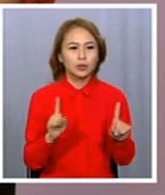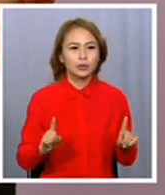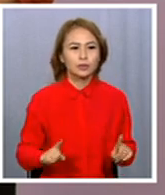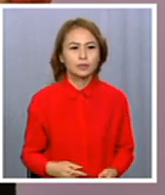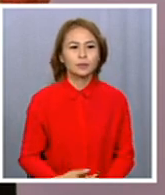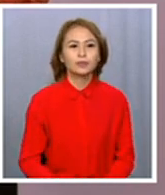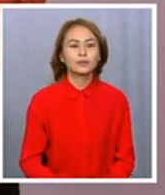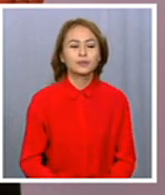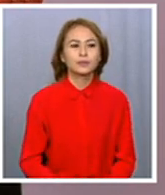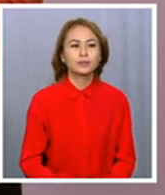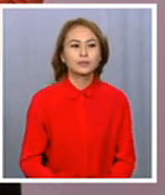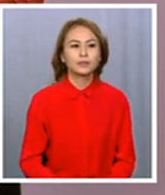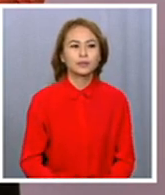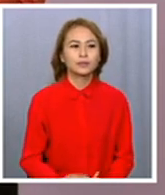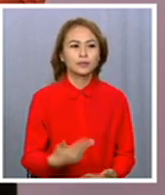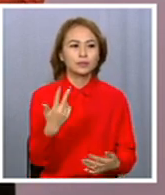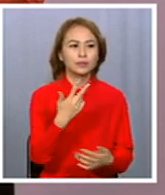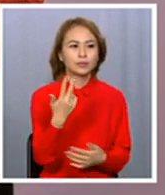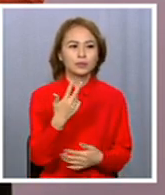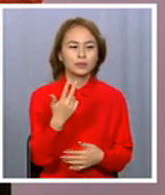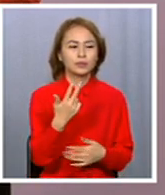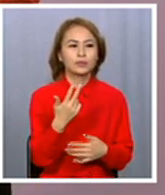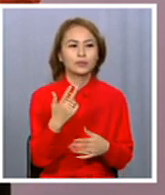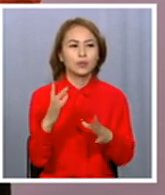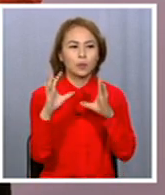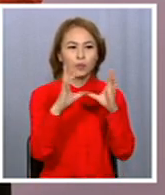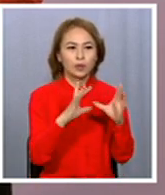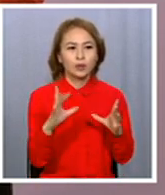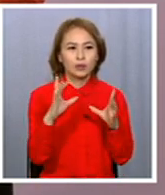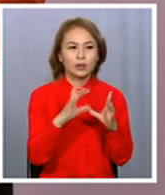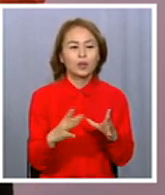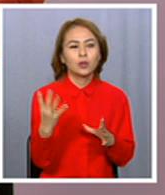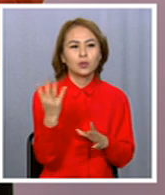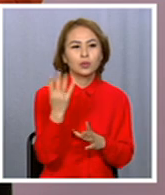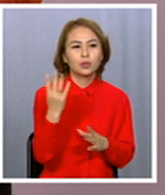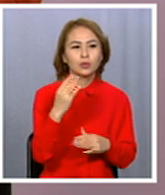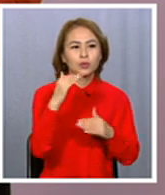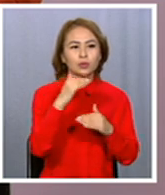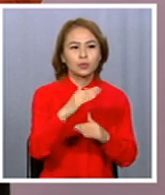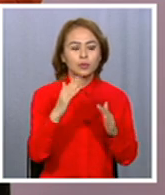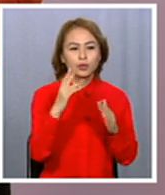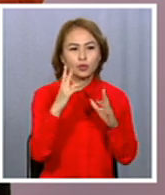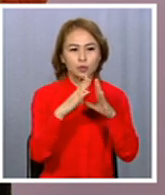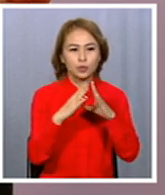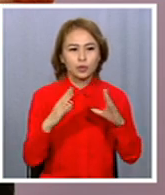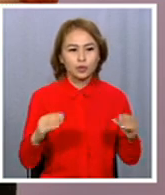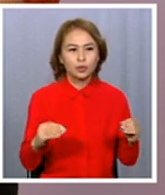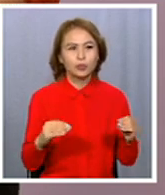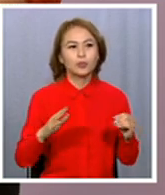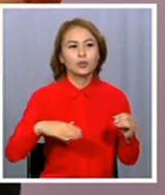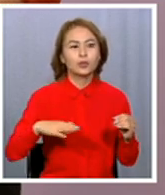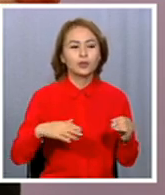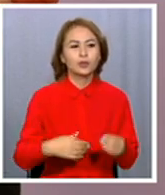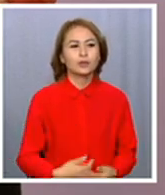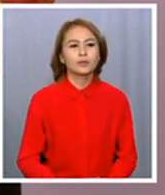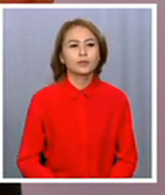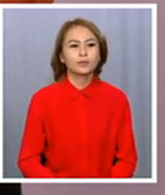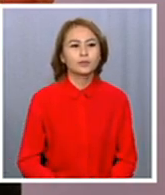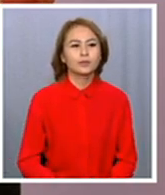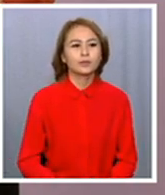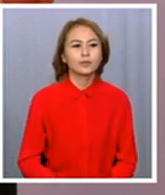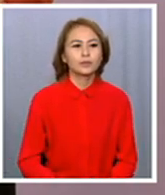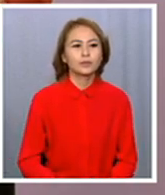орналастырамыз. Үшінші ұяшығына дөңгелекті, ал төртінші ұяшығына үш бұрышты орналастырамыз. енді